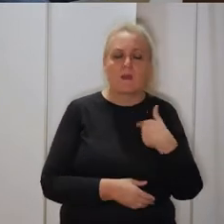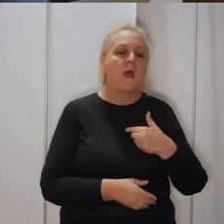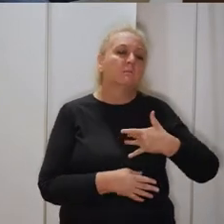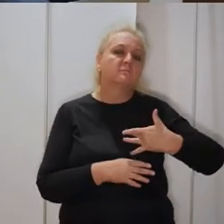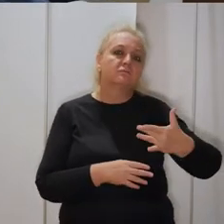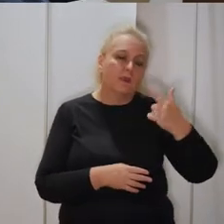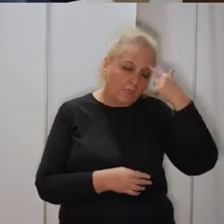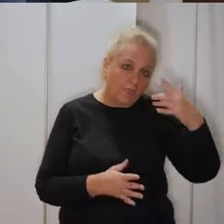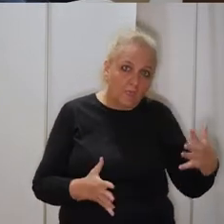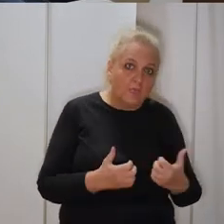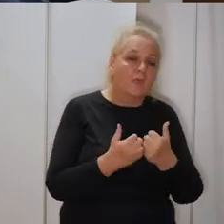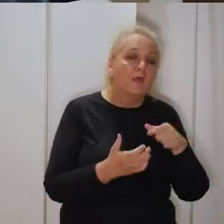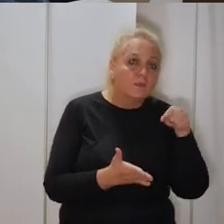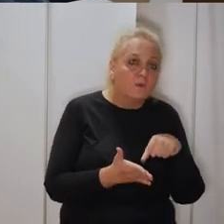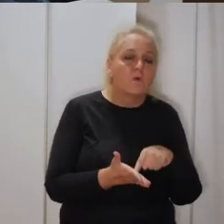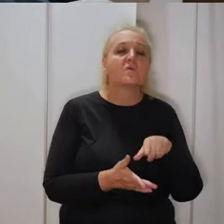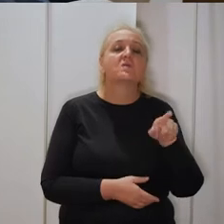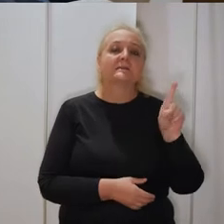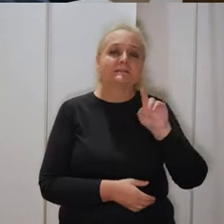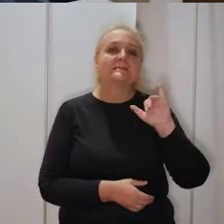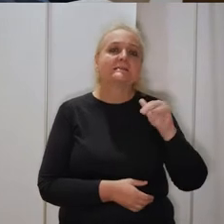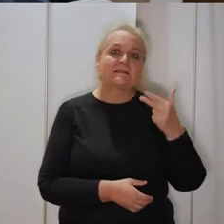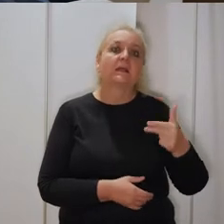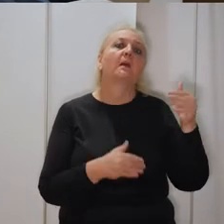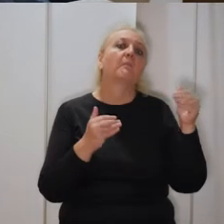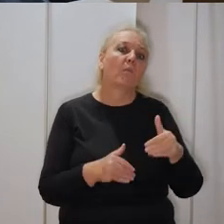że oprócz tego, że zin może być